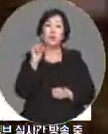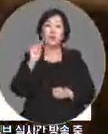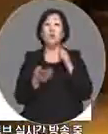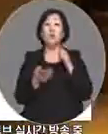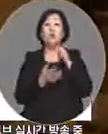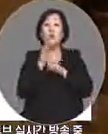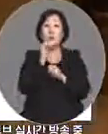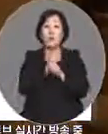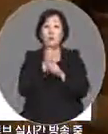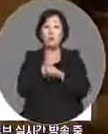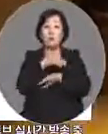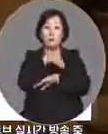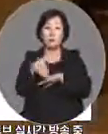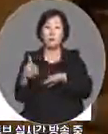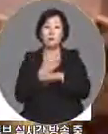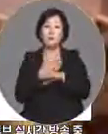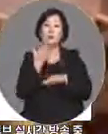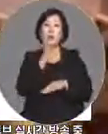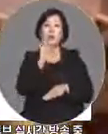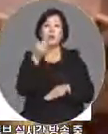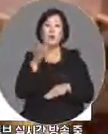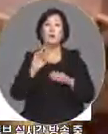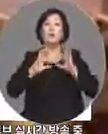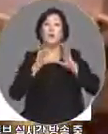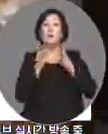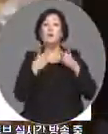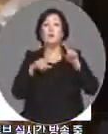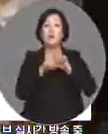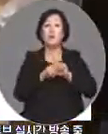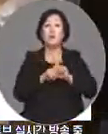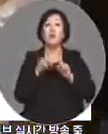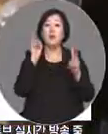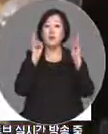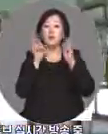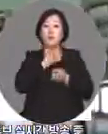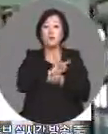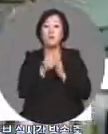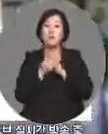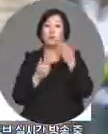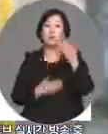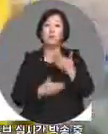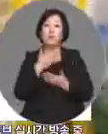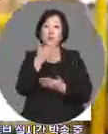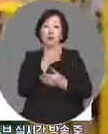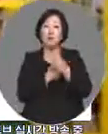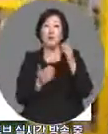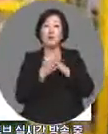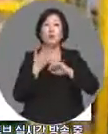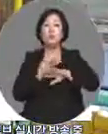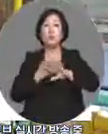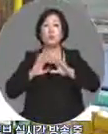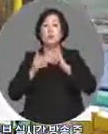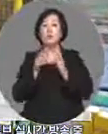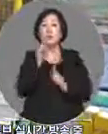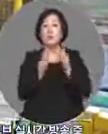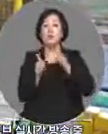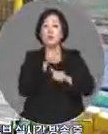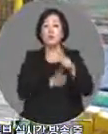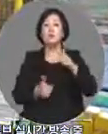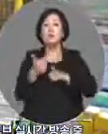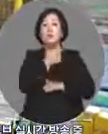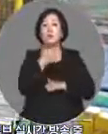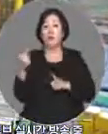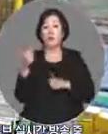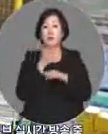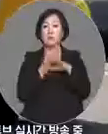있습니다. 또한 아남코 자회사와 협력을 강화하여 해외 시장을 확대해 나가고 있습니다. 지난해